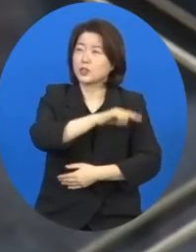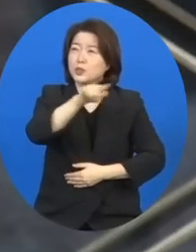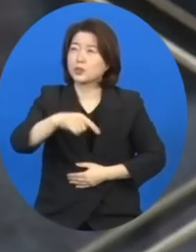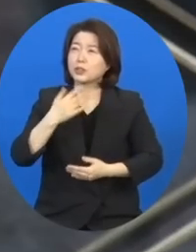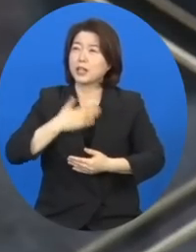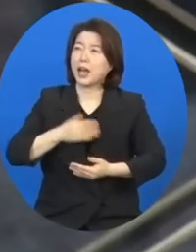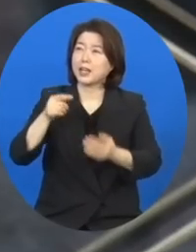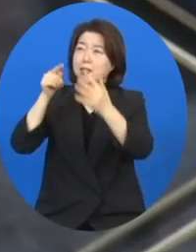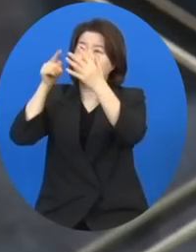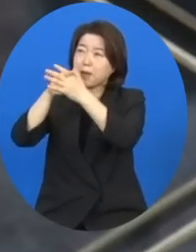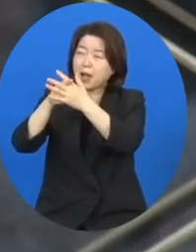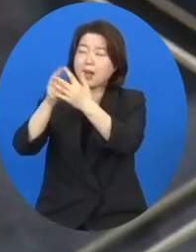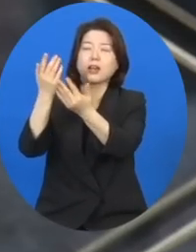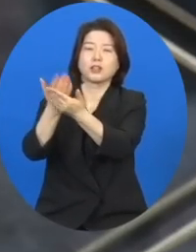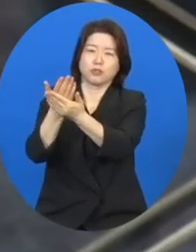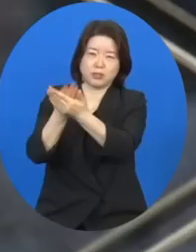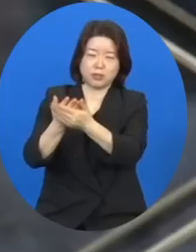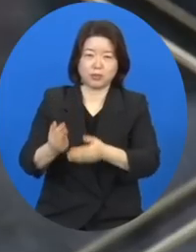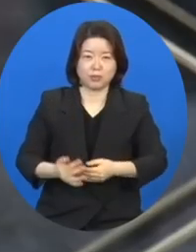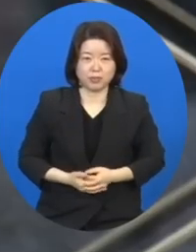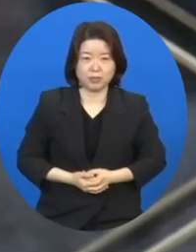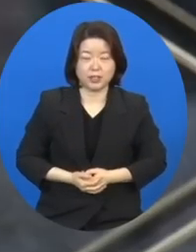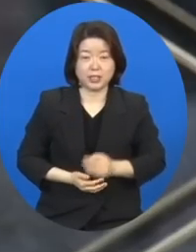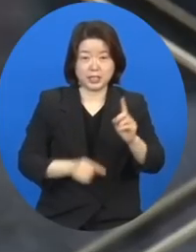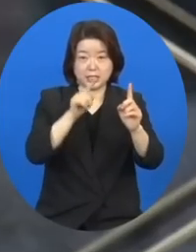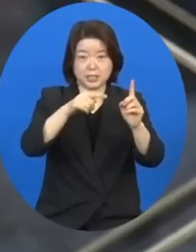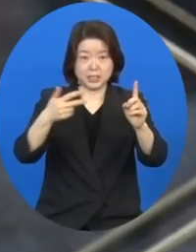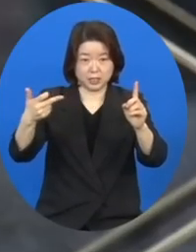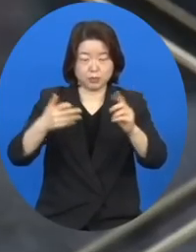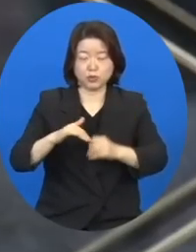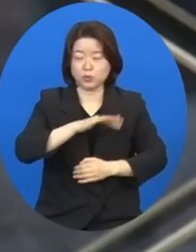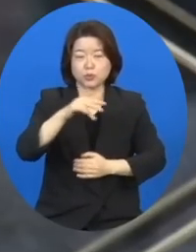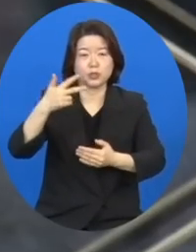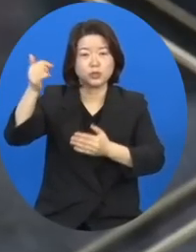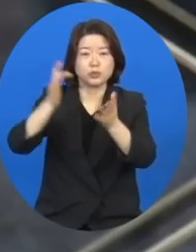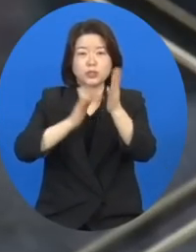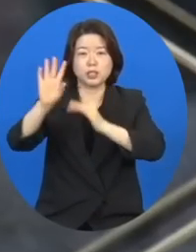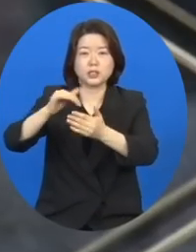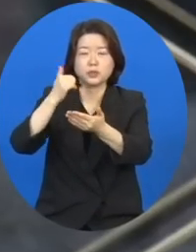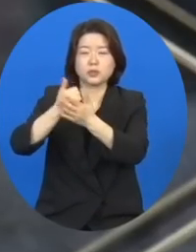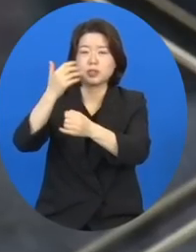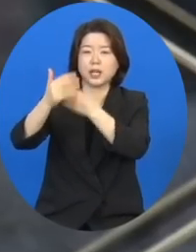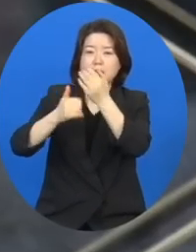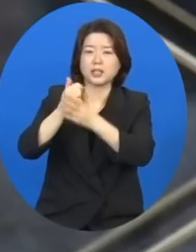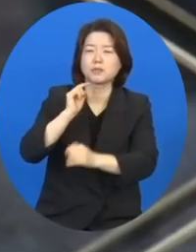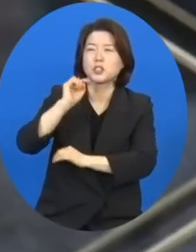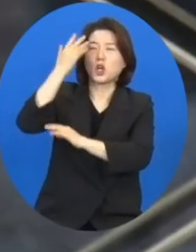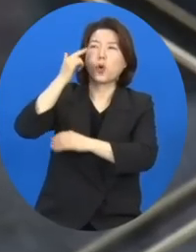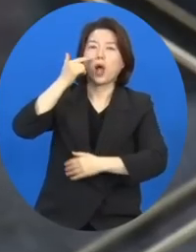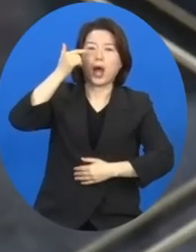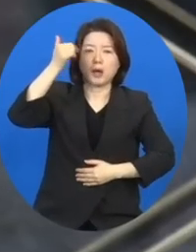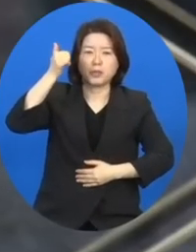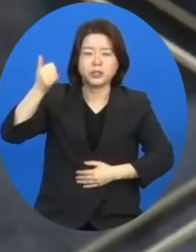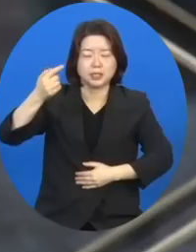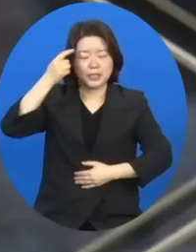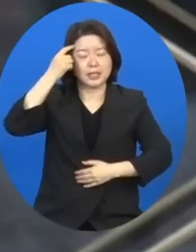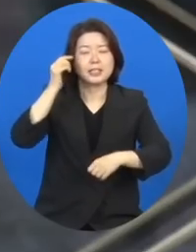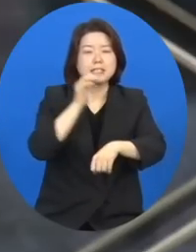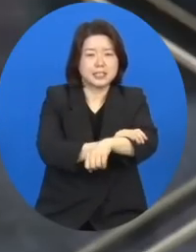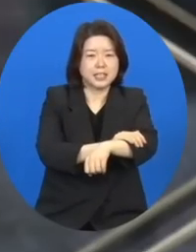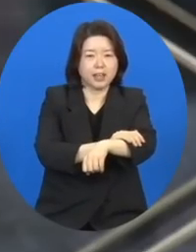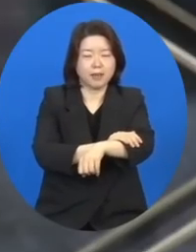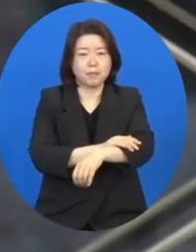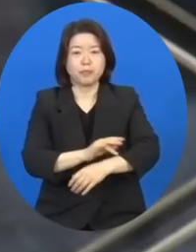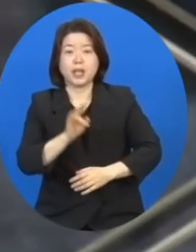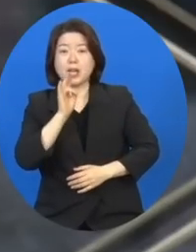알게 해주십시오. 17절입니다. 우리 주 예수 그리스도의 하나님 영광의 아버지께서 지혜와 계시의 영을 너희에게 주사